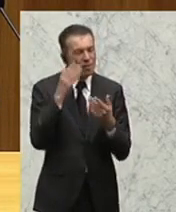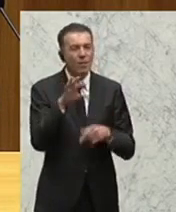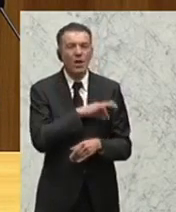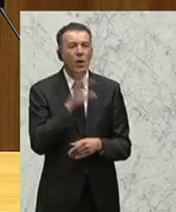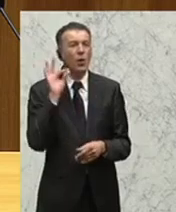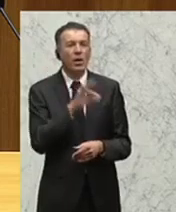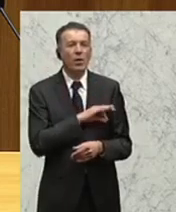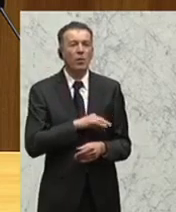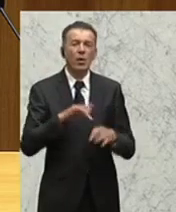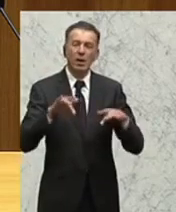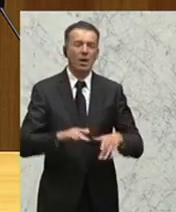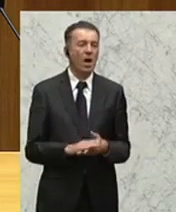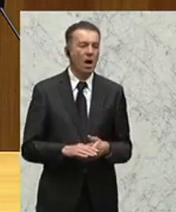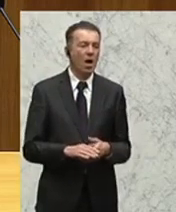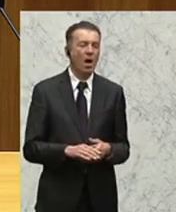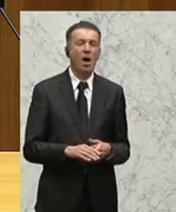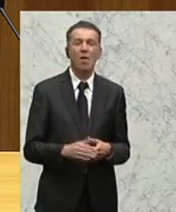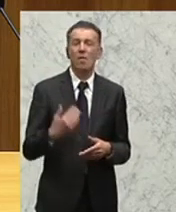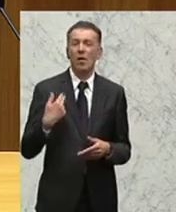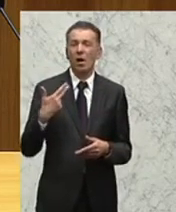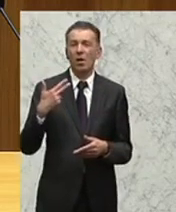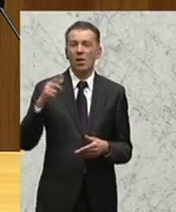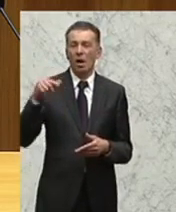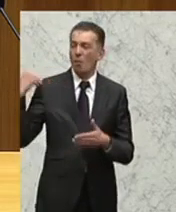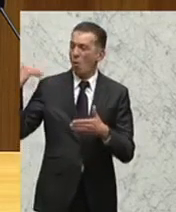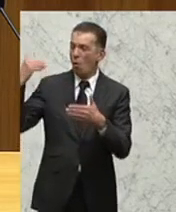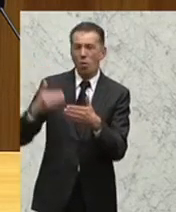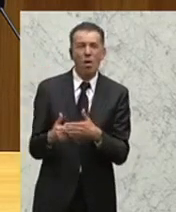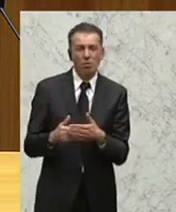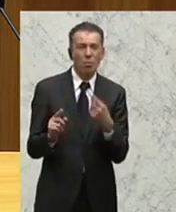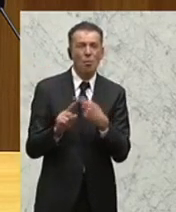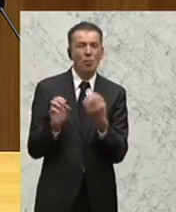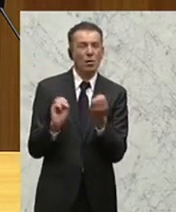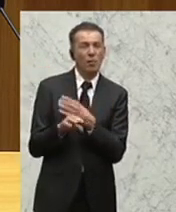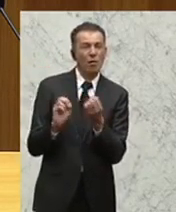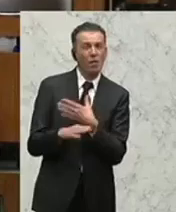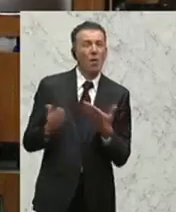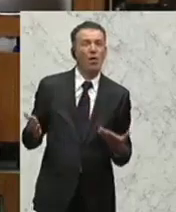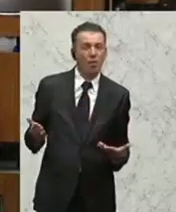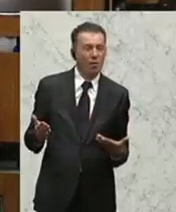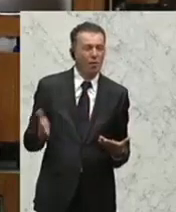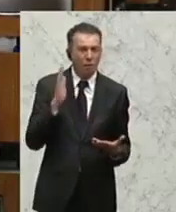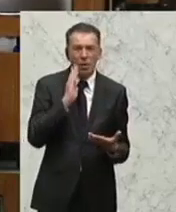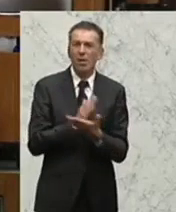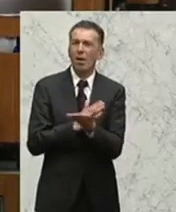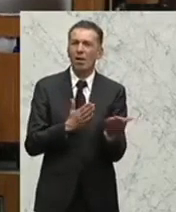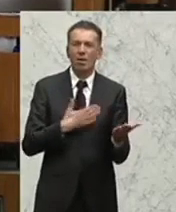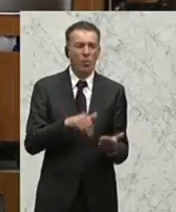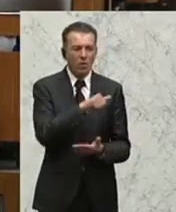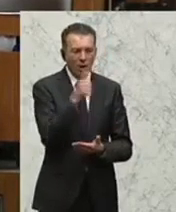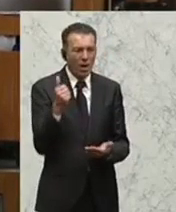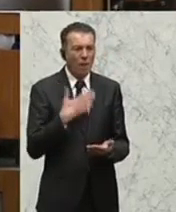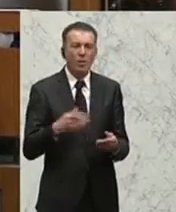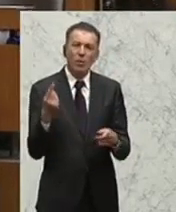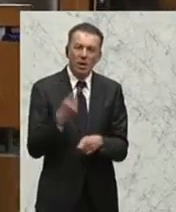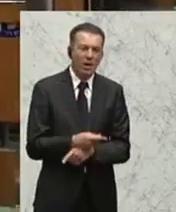hier erinnern sind, die in den letzten 3 Monaten positive Rückmeldungen gekriegt haben. Bitte sehr, ich möchte Namen, ich